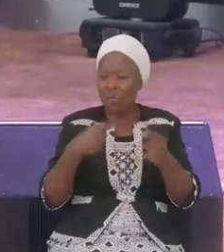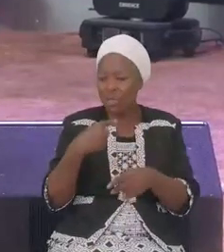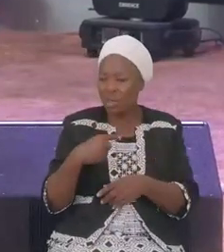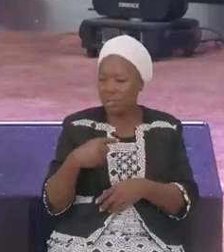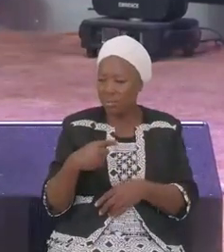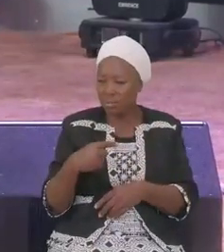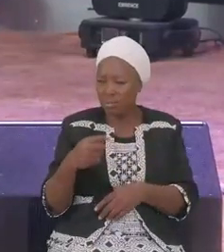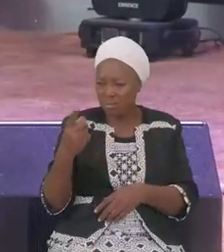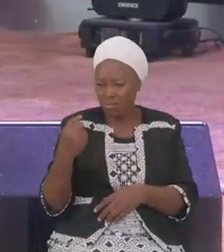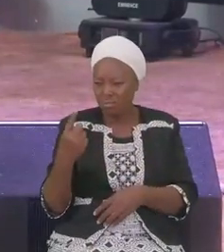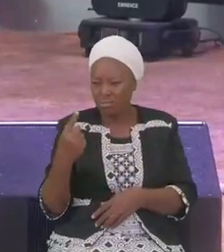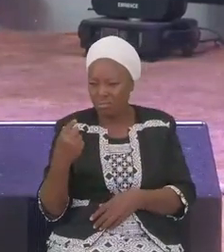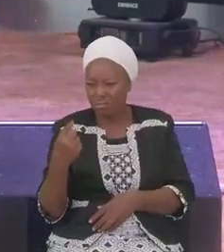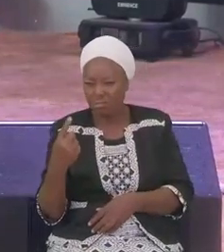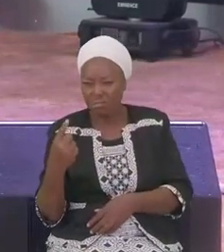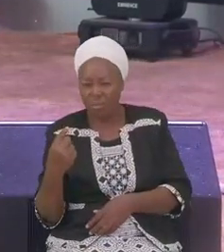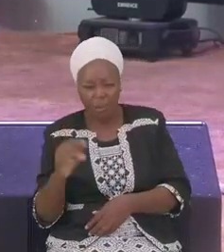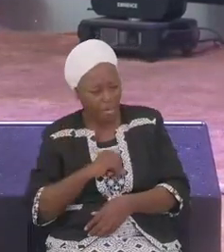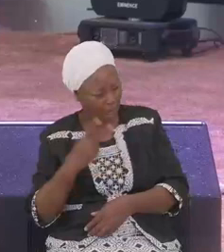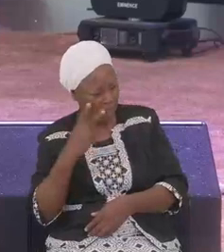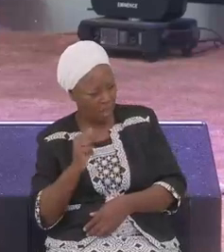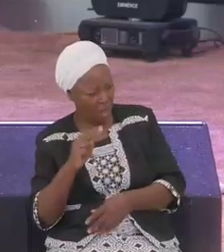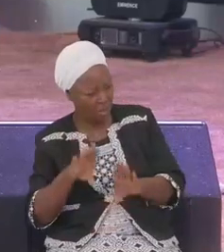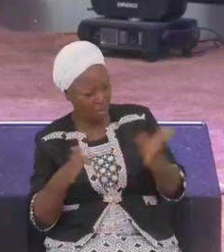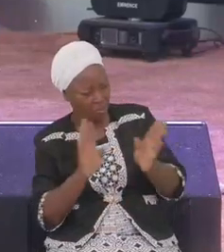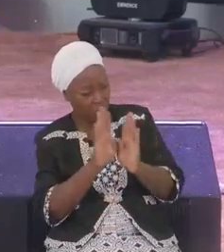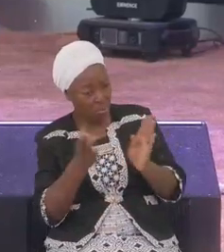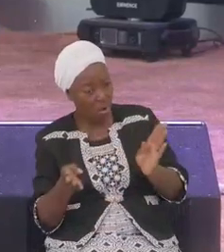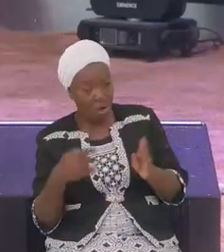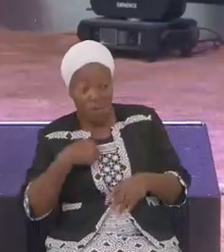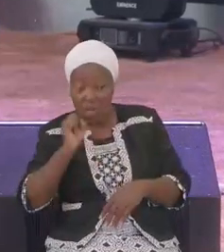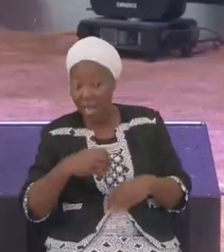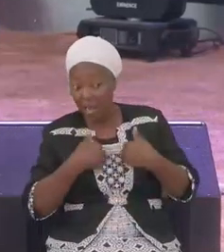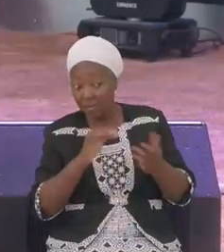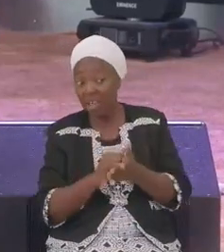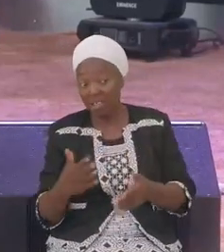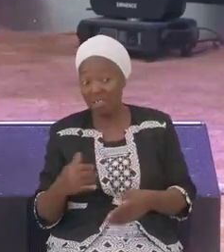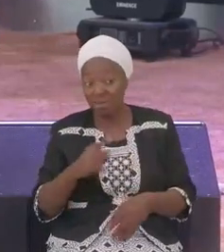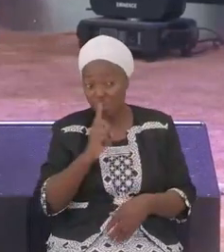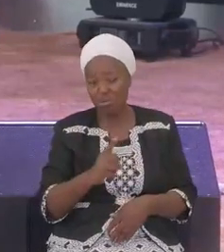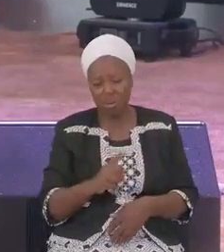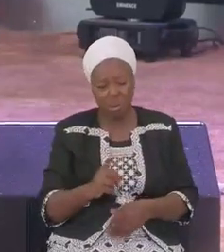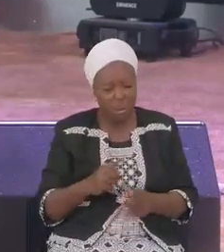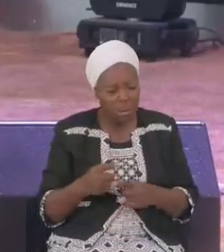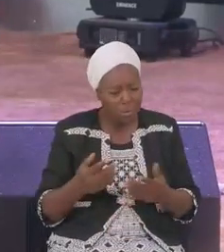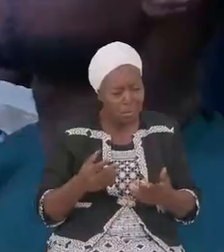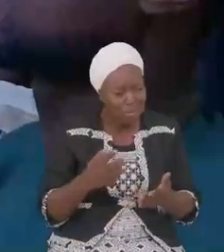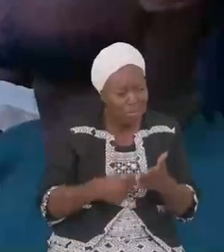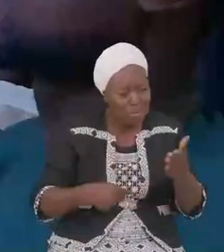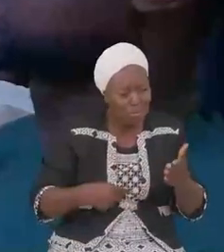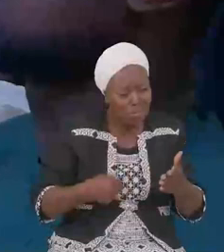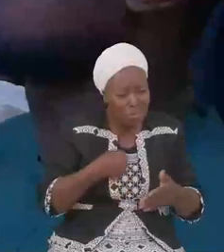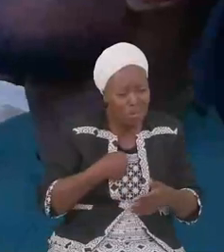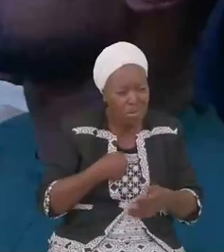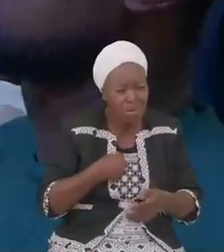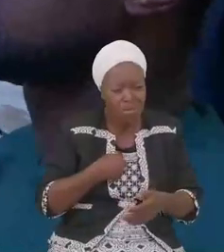Quelqu'un dit que, viens, j'ai vu une percée et on peut avoir la chose là. Tu dis quoi? Il a mentionné la chose